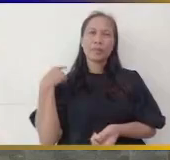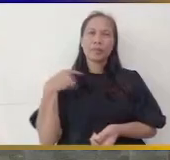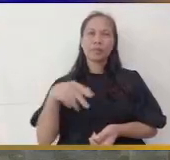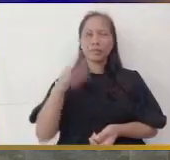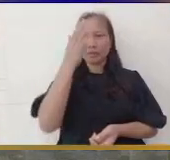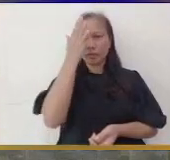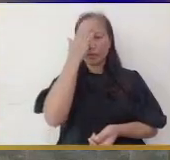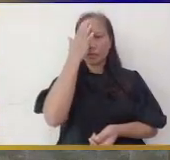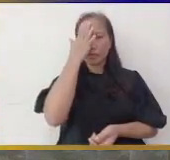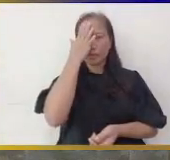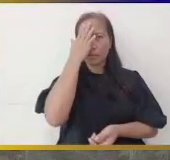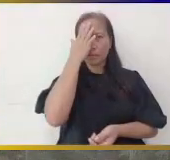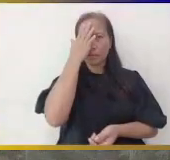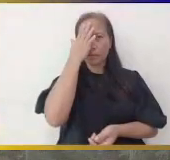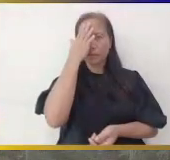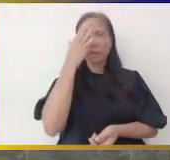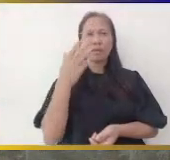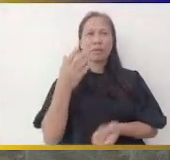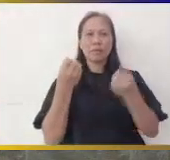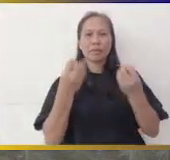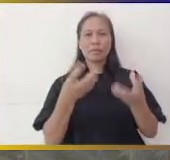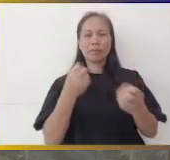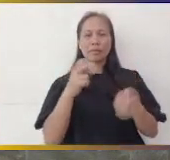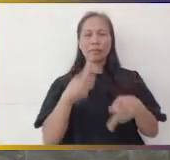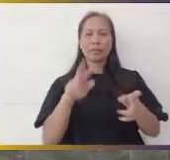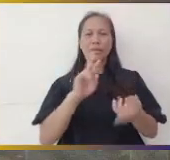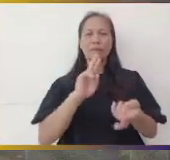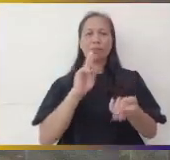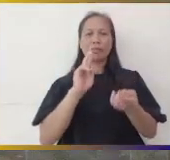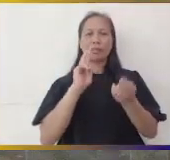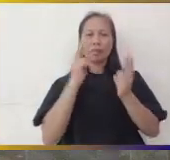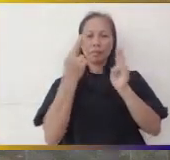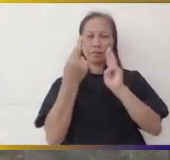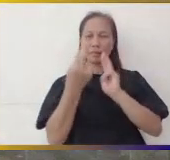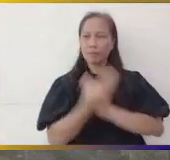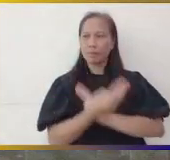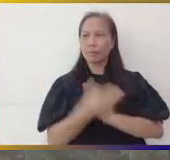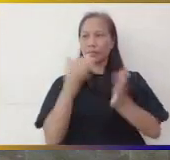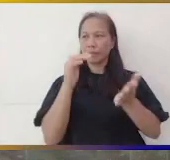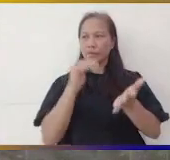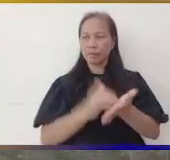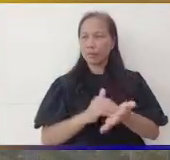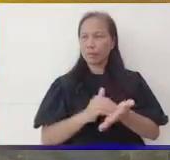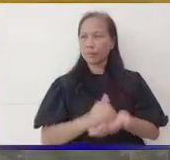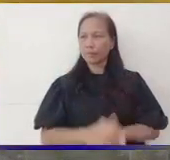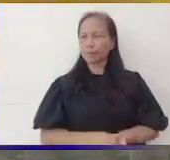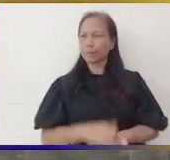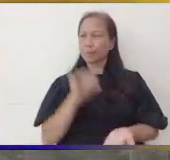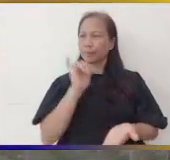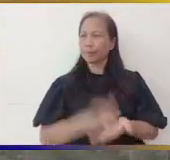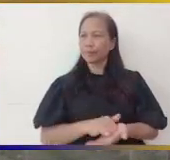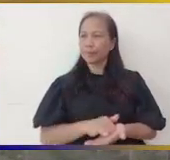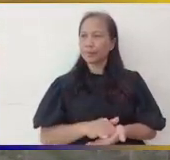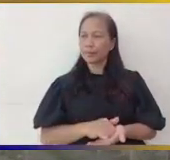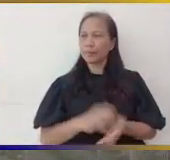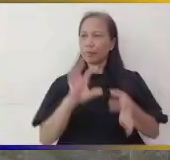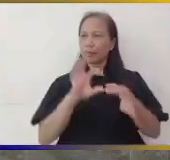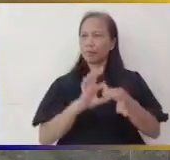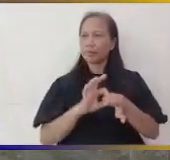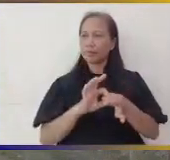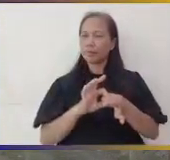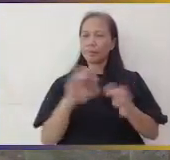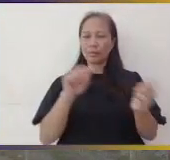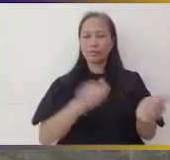preformation reformers Yan po yung mga pag-aaralan po natin ng mga first at ang kanilang con sa